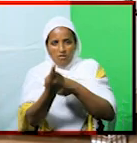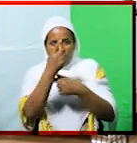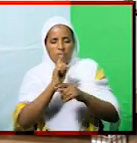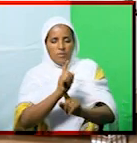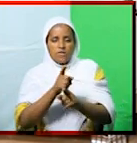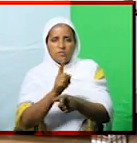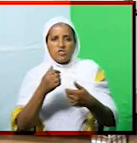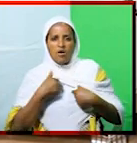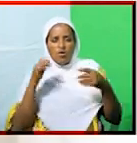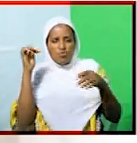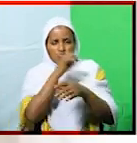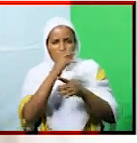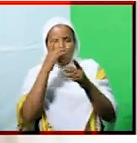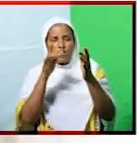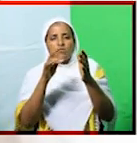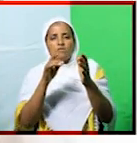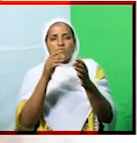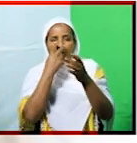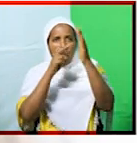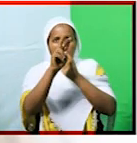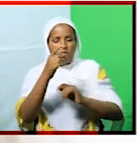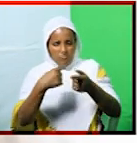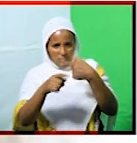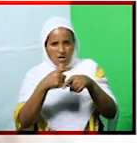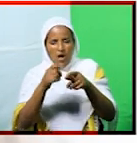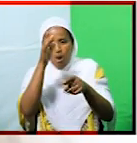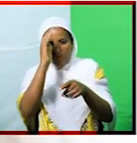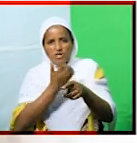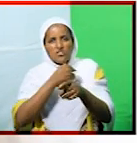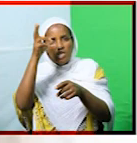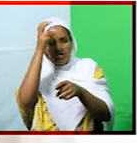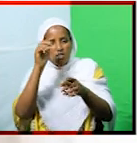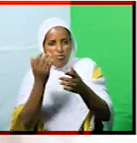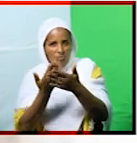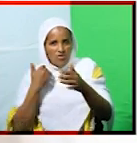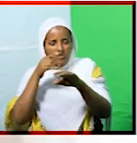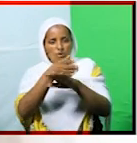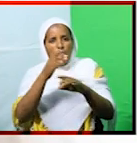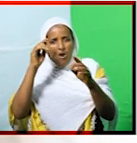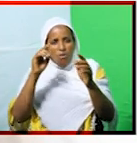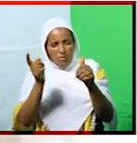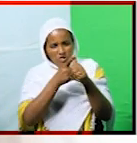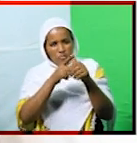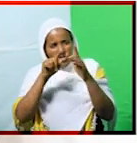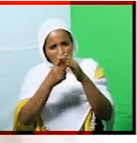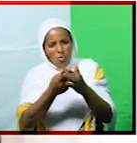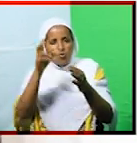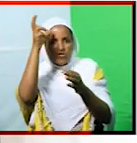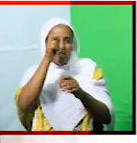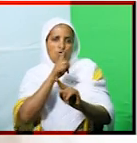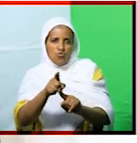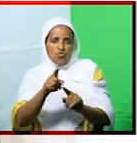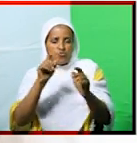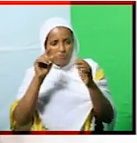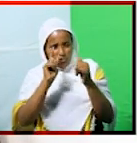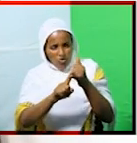ዘመን ሐሰተኛ ነቢያት ነበሩ። ቅድም አባታችን ከሰይጣን ነው የጀመሩት። ልክ ነው። አቡሃላ ሐሰት እሱ ነው። የሐሰት ጀማሪው እሱ ነው። ጨራሹም እሱ ነው።